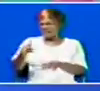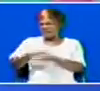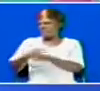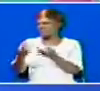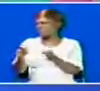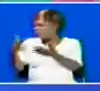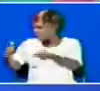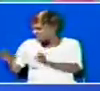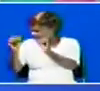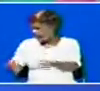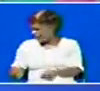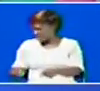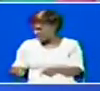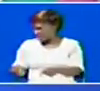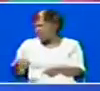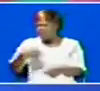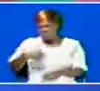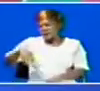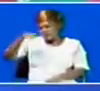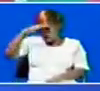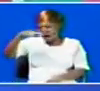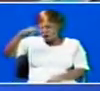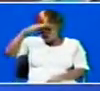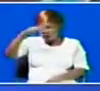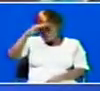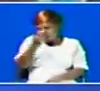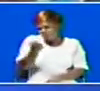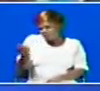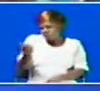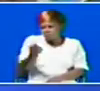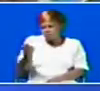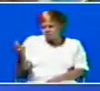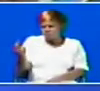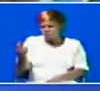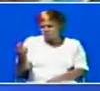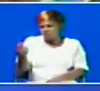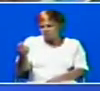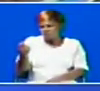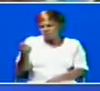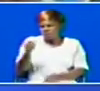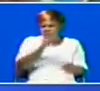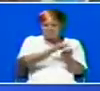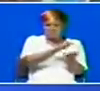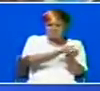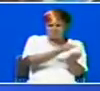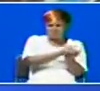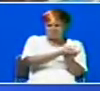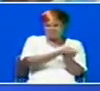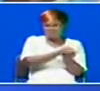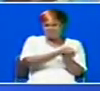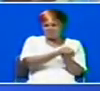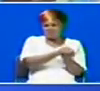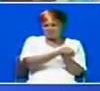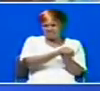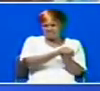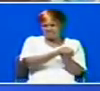kwani utaachilia chini kuchukua tu na kuanza kujiweka tu mdogo mdogo wakalao wameingizia wakileta noma sana. Eh, wakadai yani kila